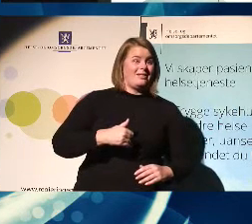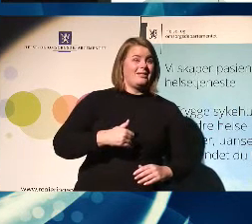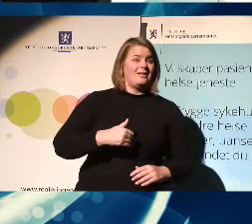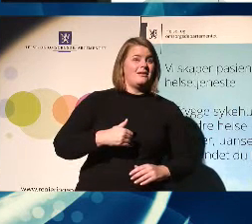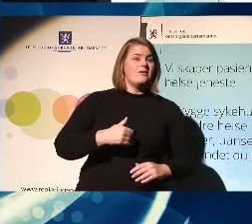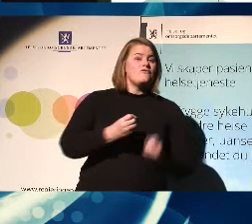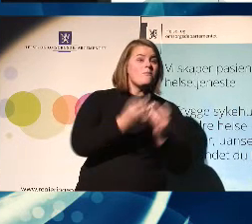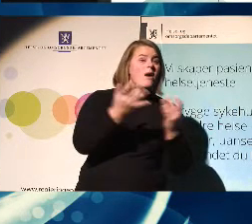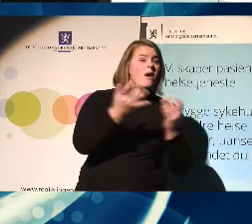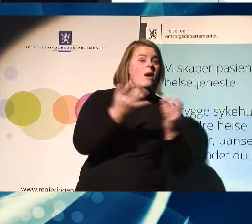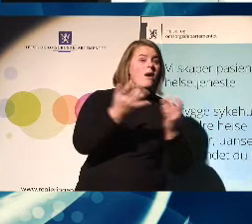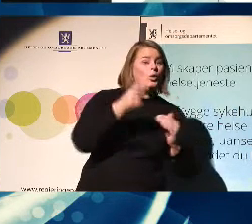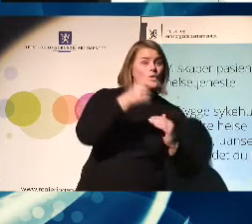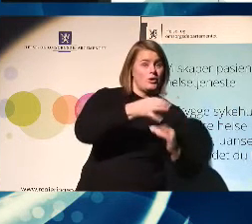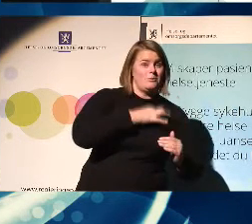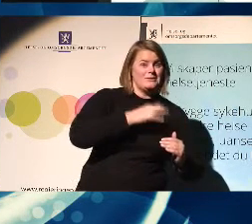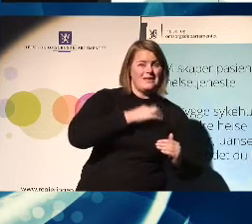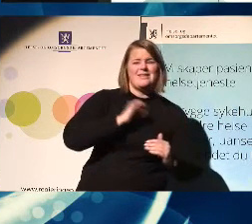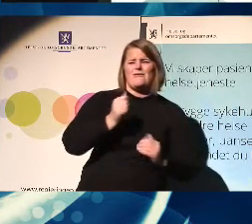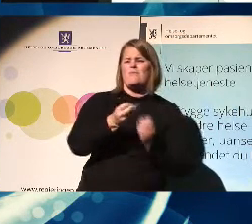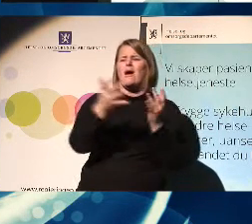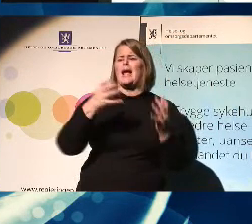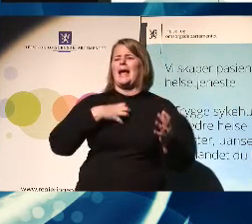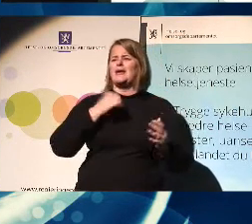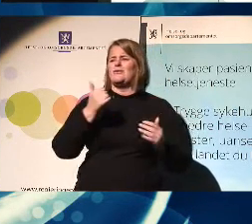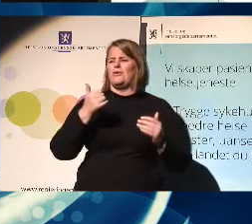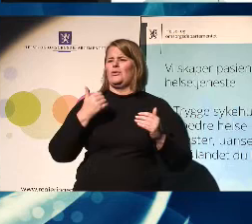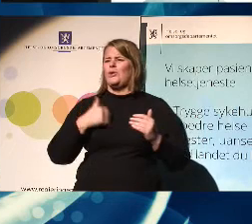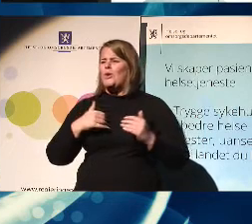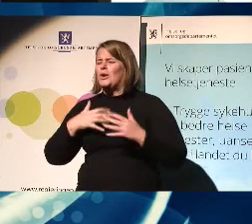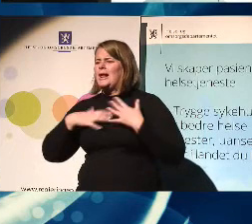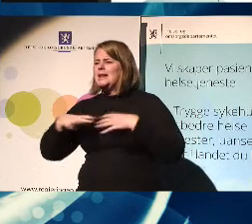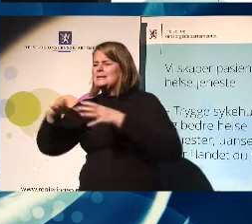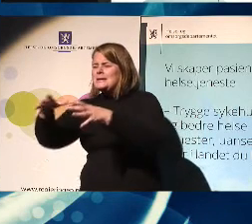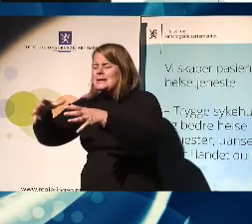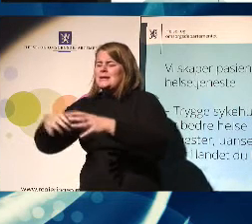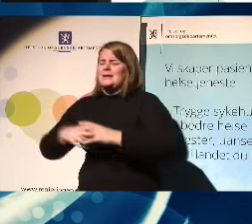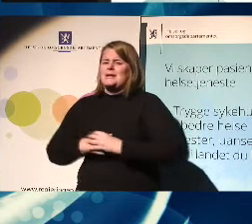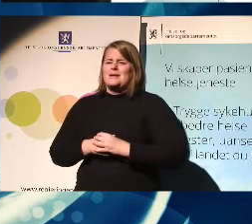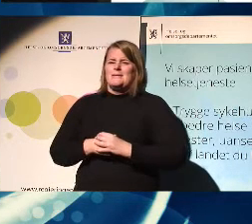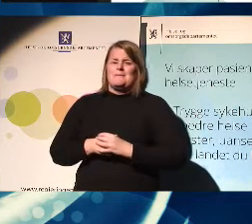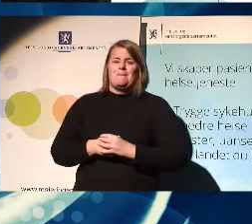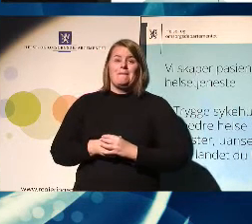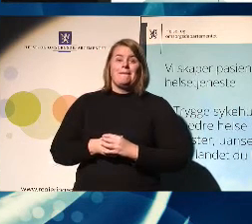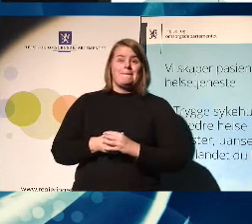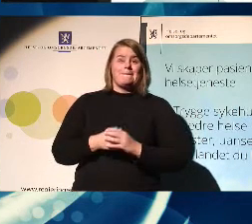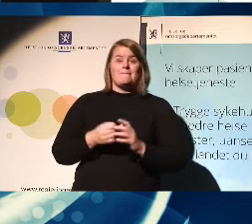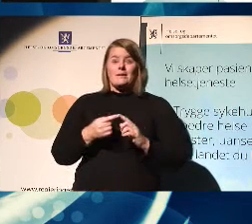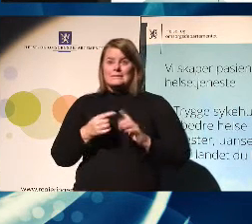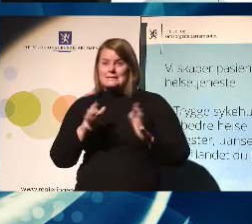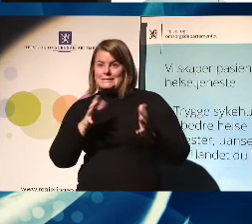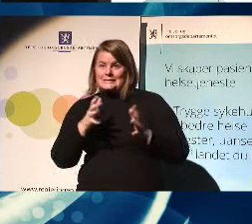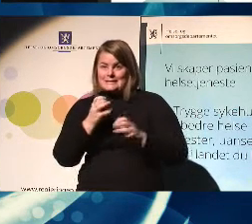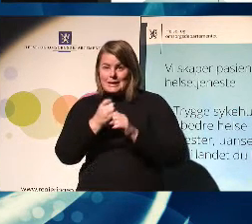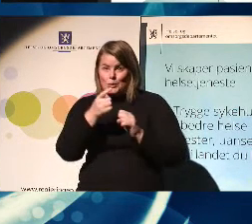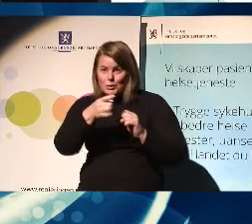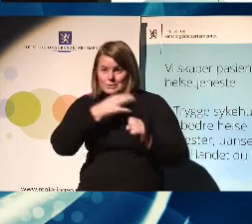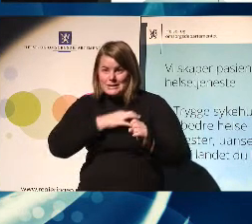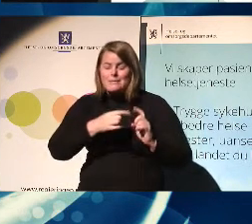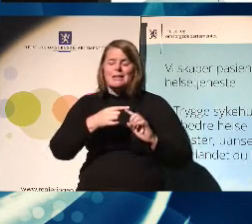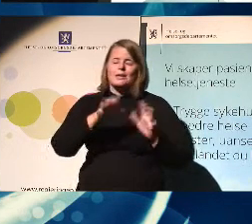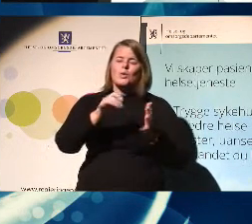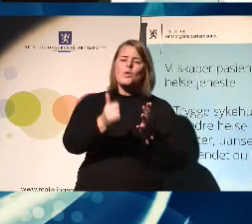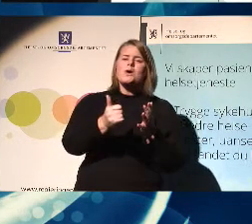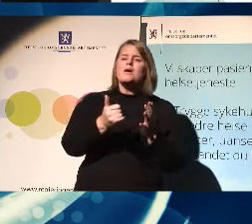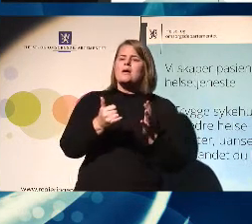ingen utsikter til at det vil endre seg, selv om jeg skal være kjempeglad hvis det skulle vise seg. Men det klart dette med å være beredt. Dette å